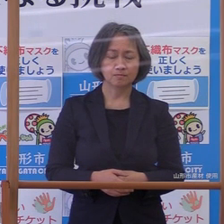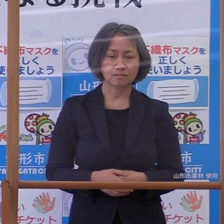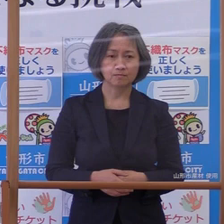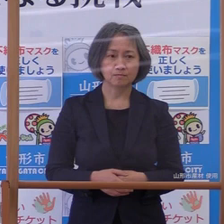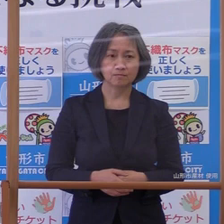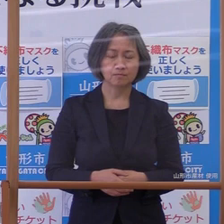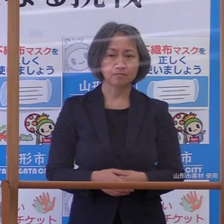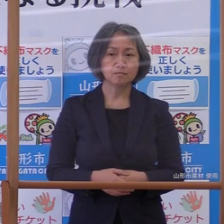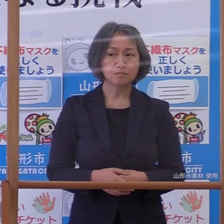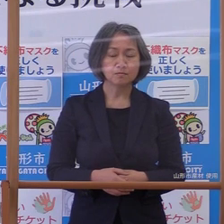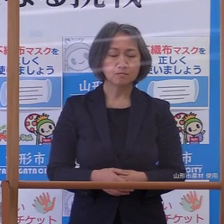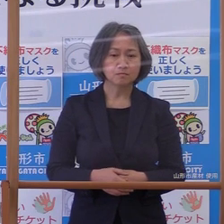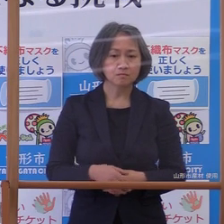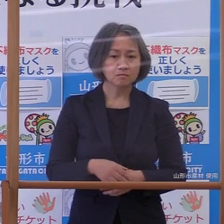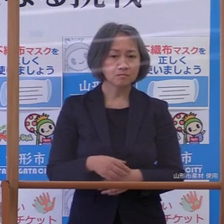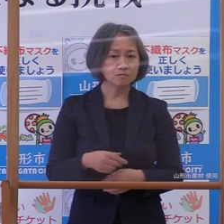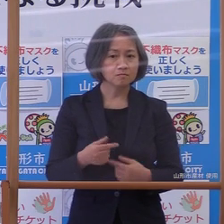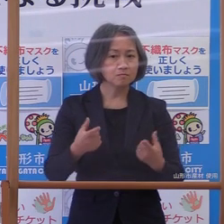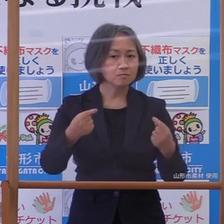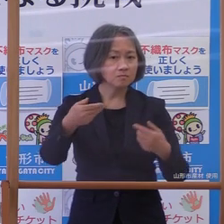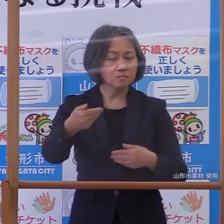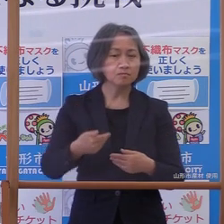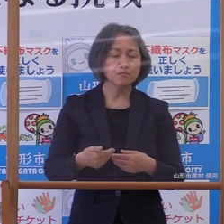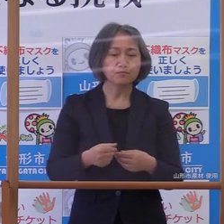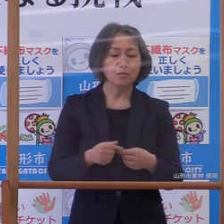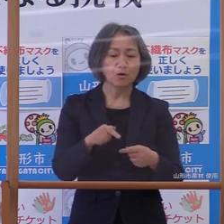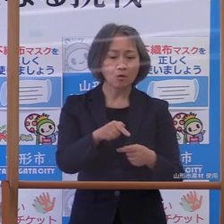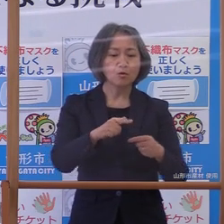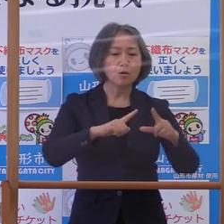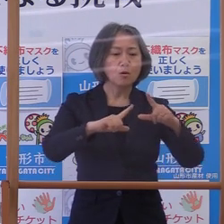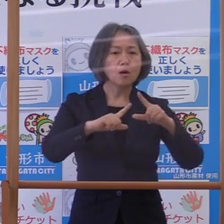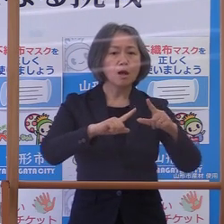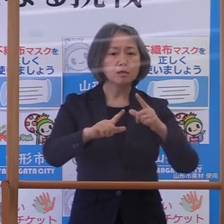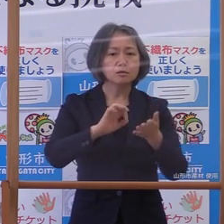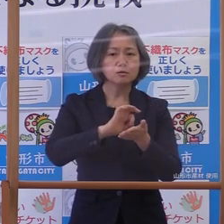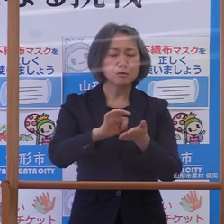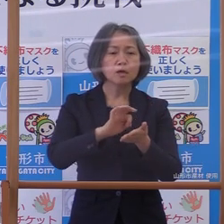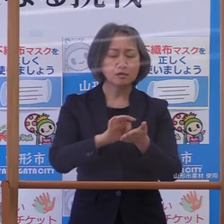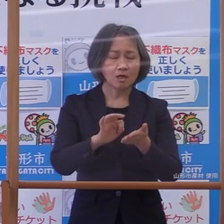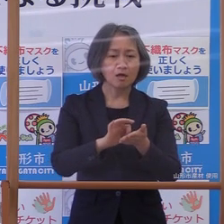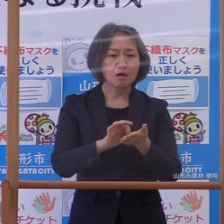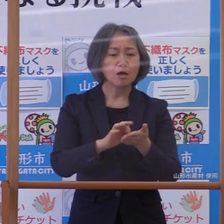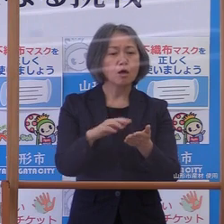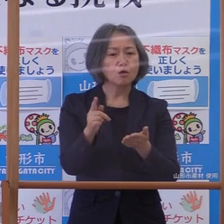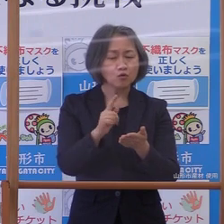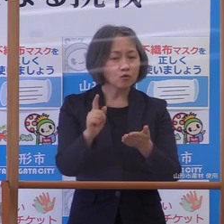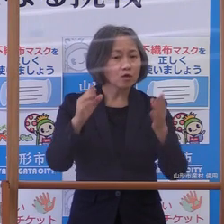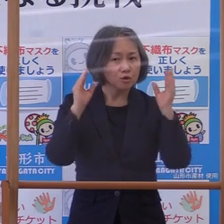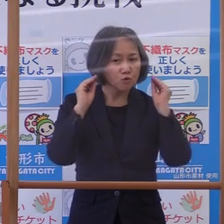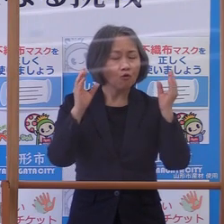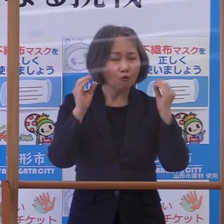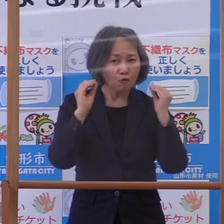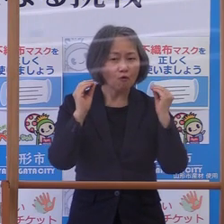めんなさい、この LINE を通じて具体的にこれから どのような情報を特にこう強くこう市民の方